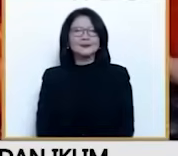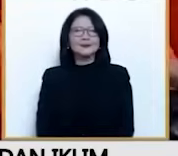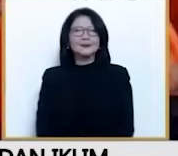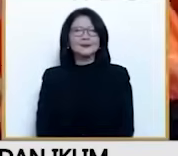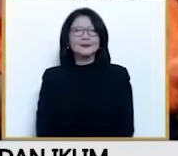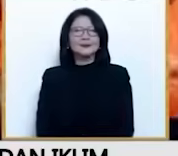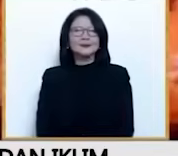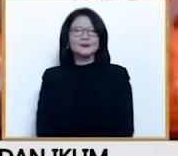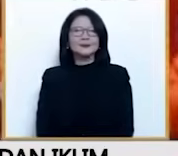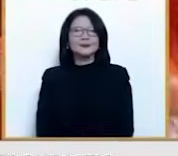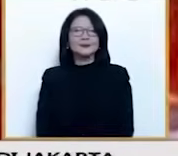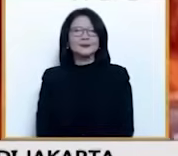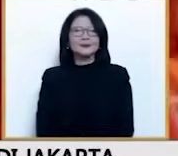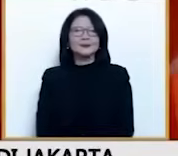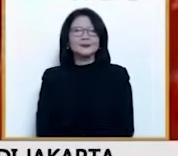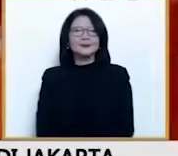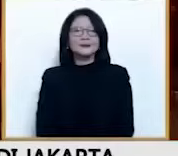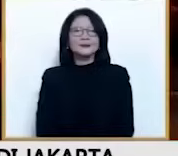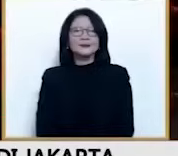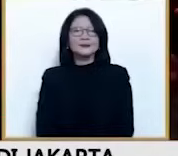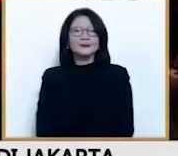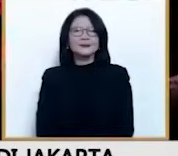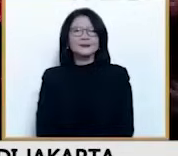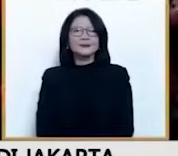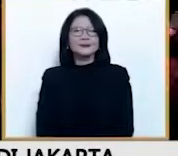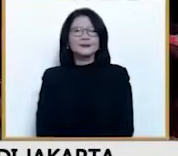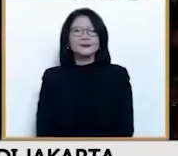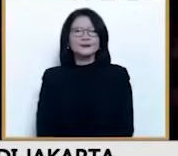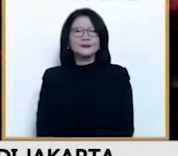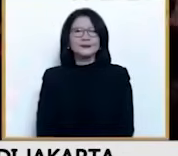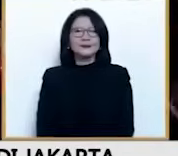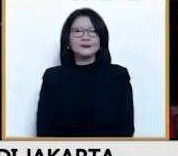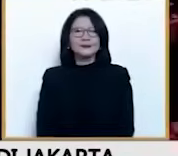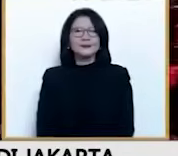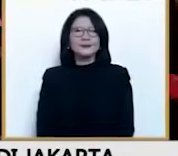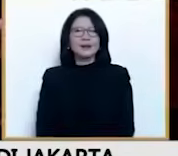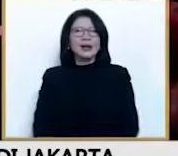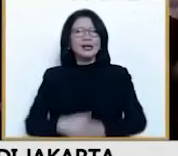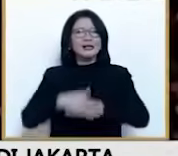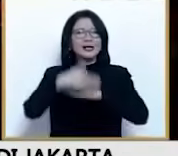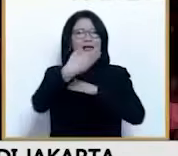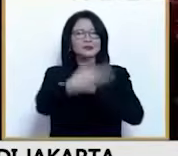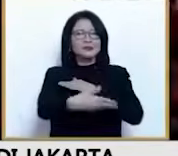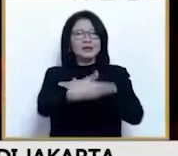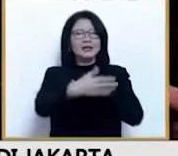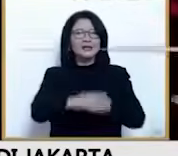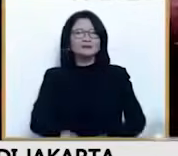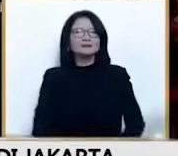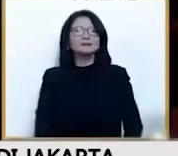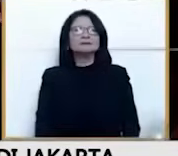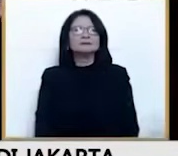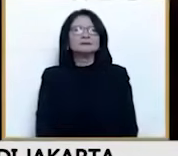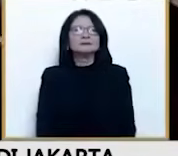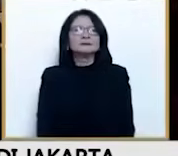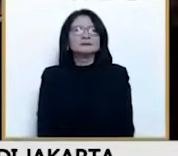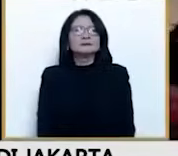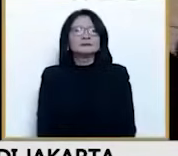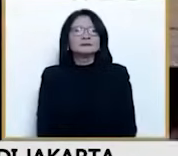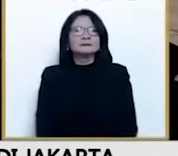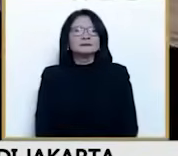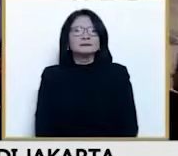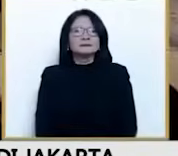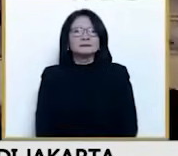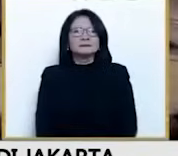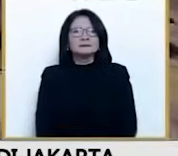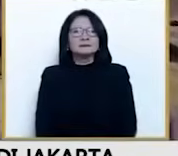Ya, baik. Dan hadirin dan juga pemirsa. Baik, cukup. Kita lanjutkan kembali. Baik, mohon tenang. Kita akan ada sesi apresiasi kembali